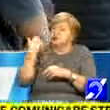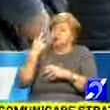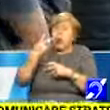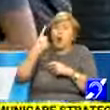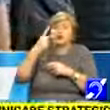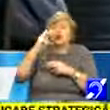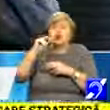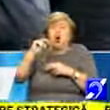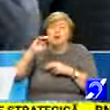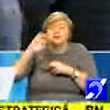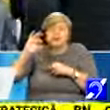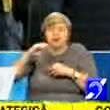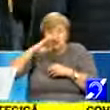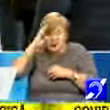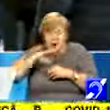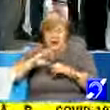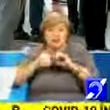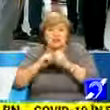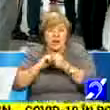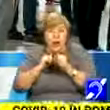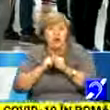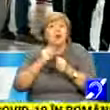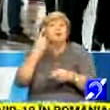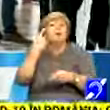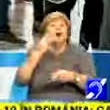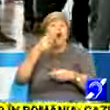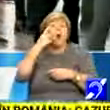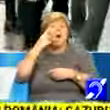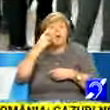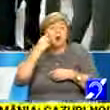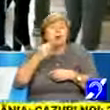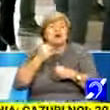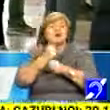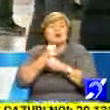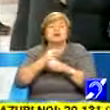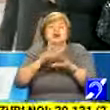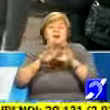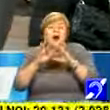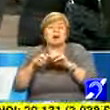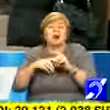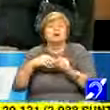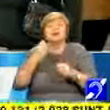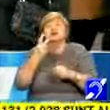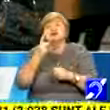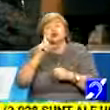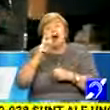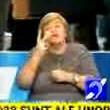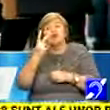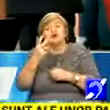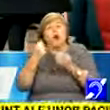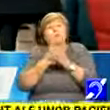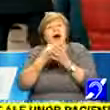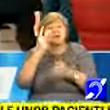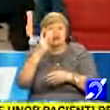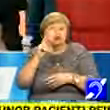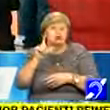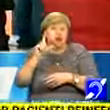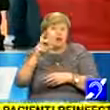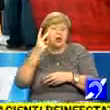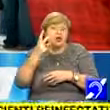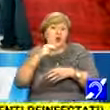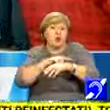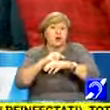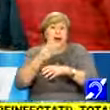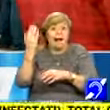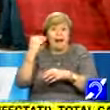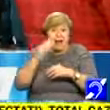sau testarea negativă RT-PCR efectuată cu cel mult 72 de ore înainte.